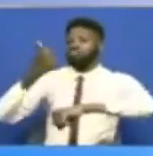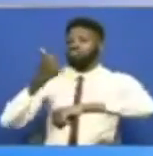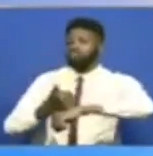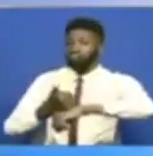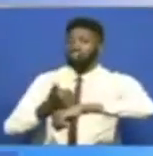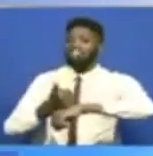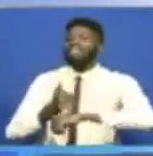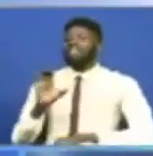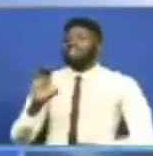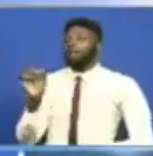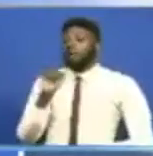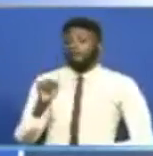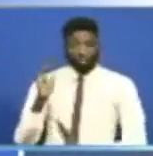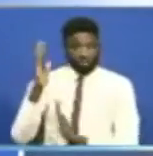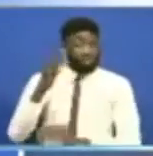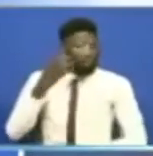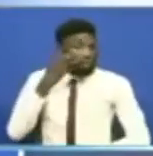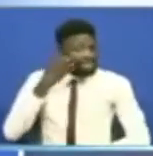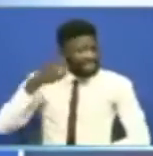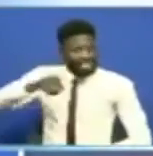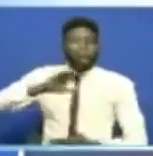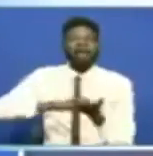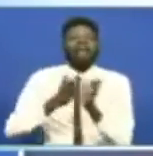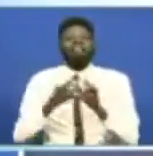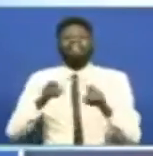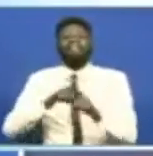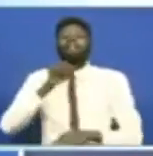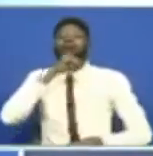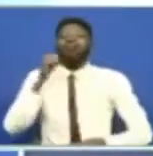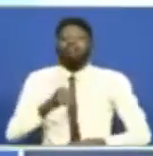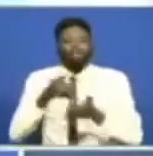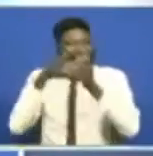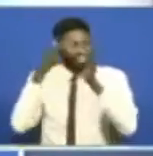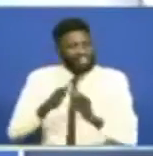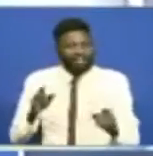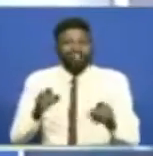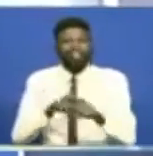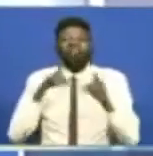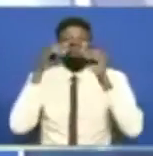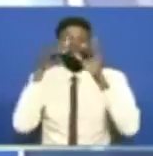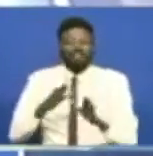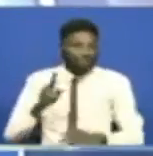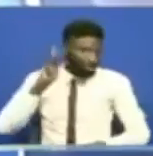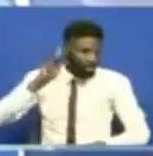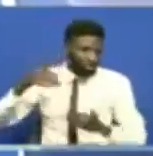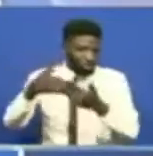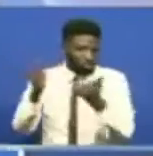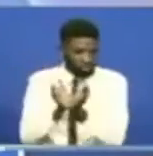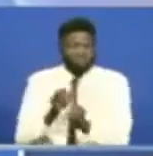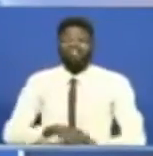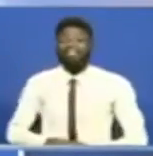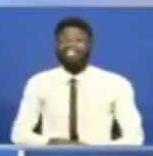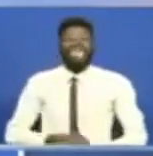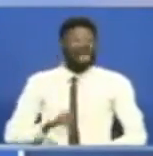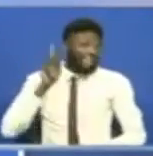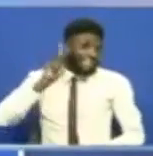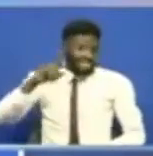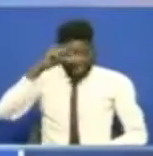kitaifa Dr. Fred Matiang’i kuwa mzee na msemaji wa jamii ya Gusii. Gavana wa kaunti ya Kisii James Ongwae amesema kuwa uamuzi